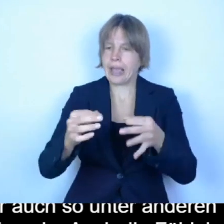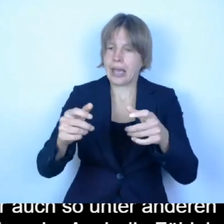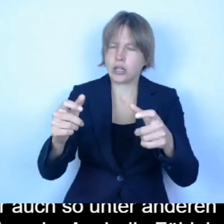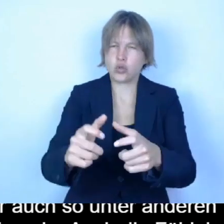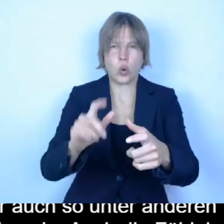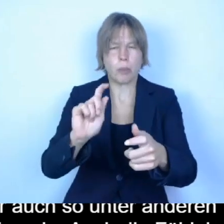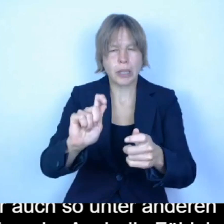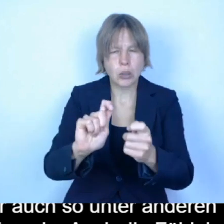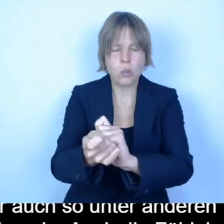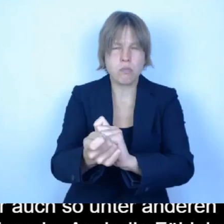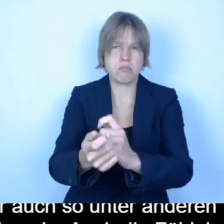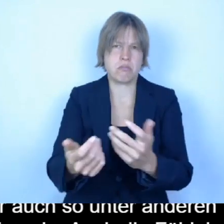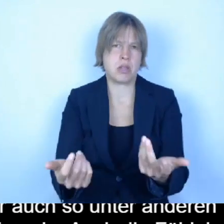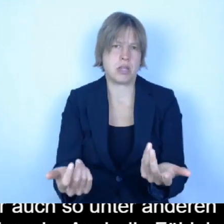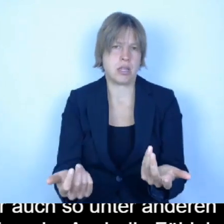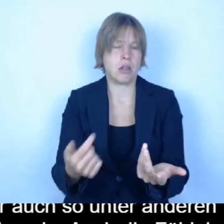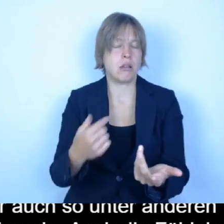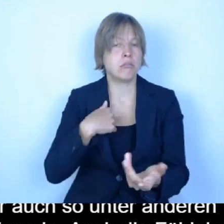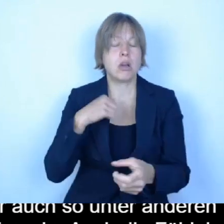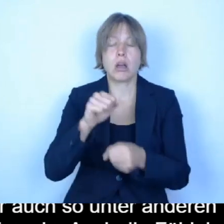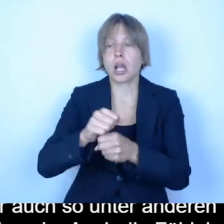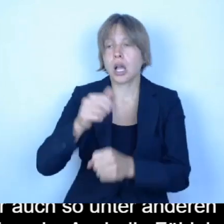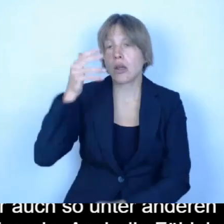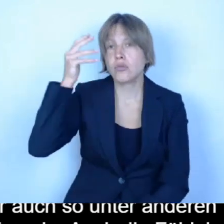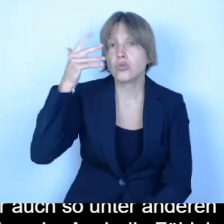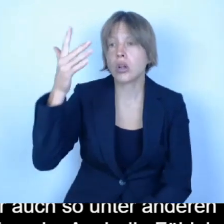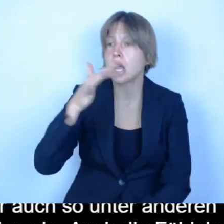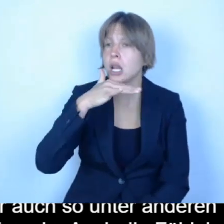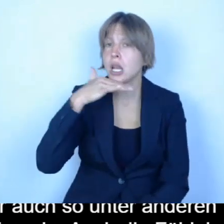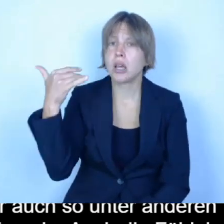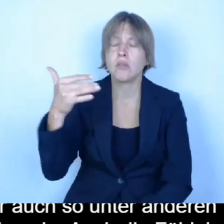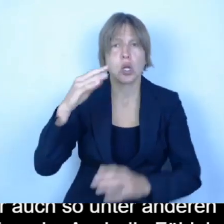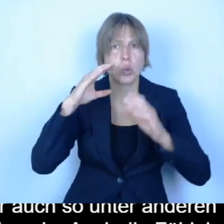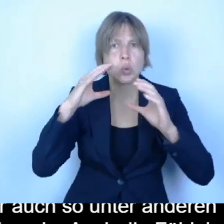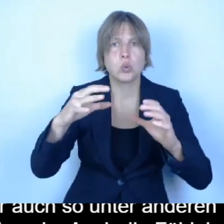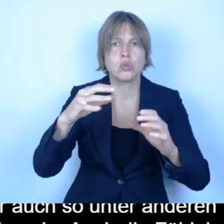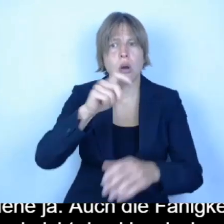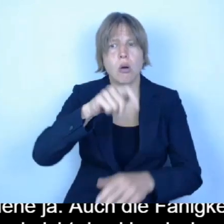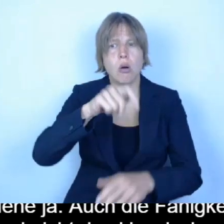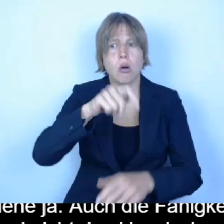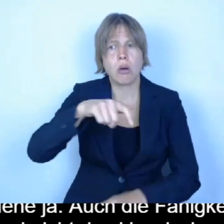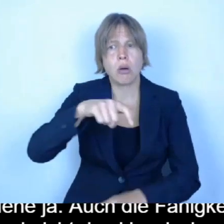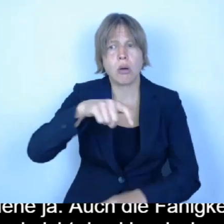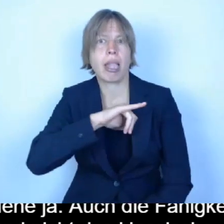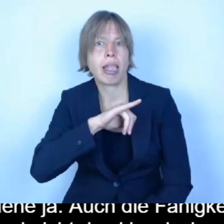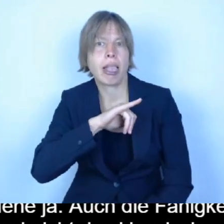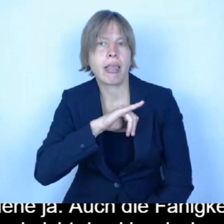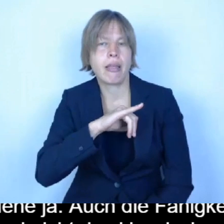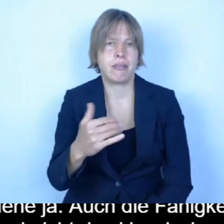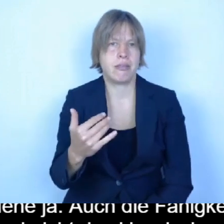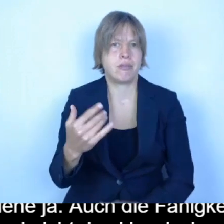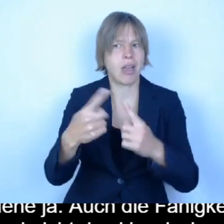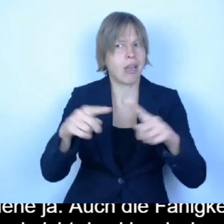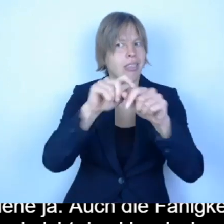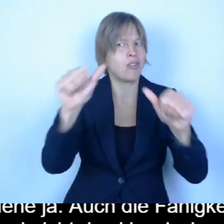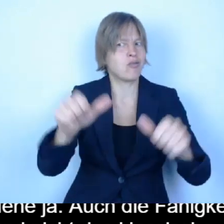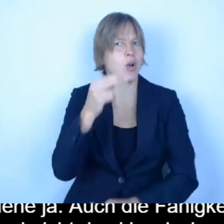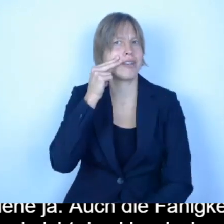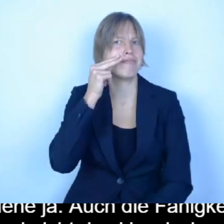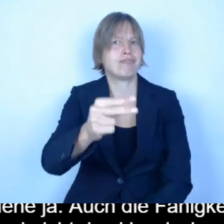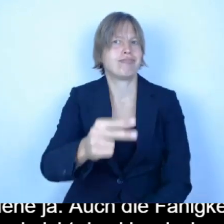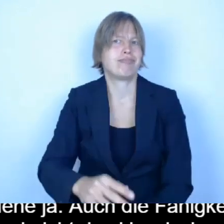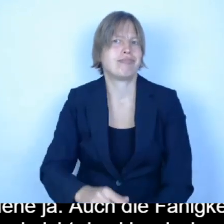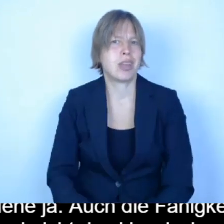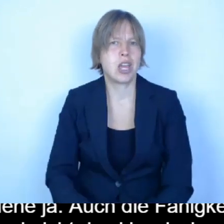spannend finden, mal eine andere Interpretation zu spüren und zu hören. Das gilt übrigens jetzt nicht nur vom hochwertigen Theater oder